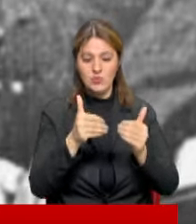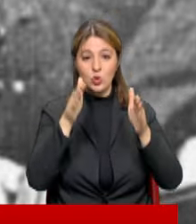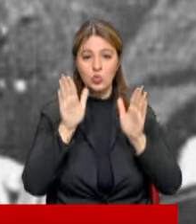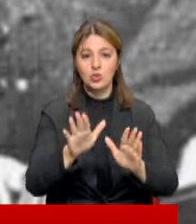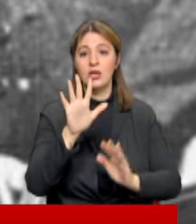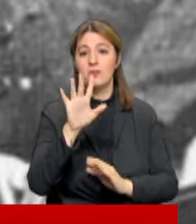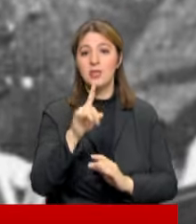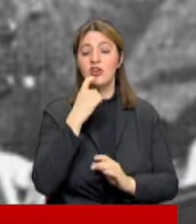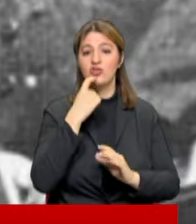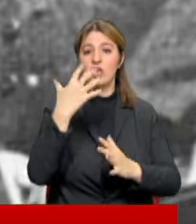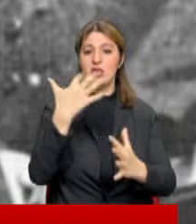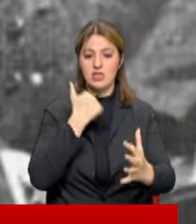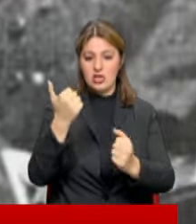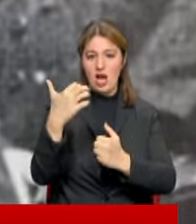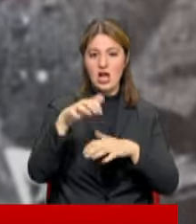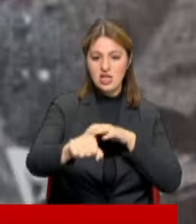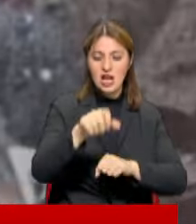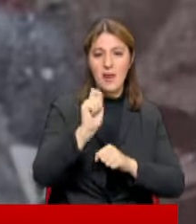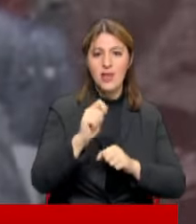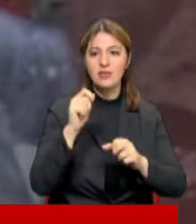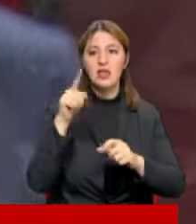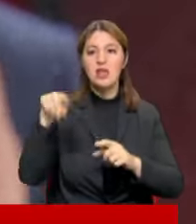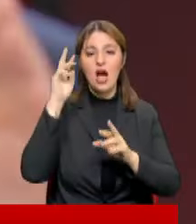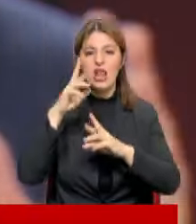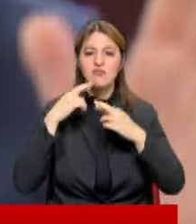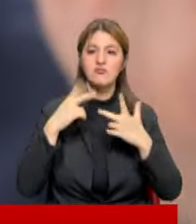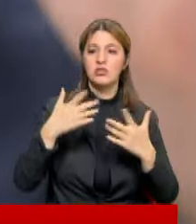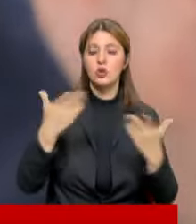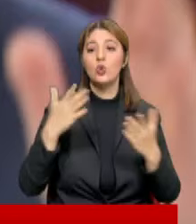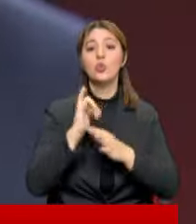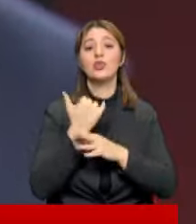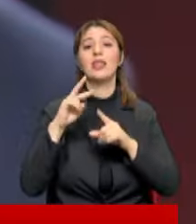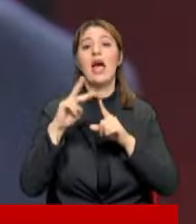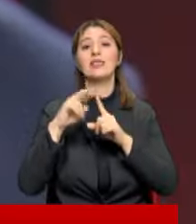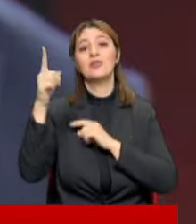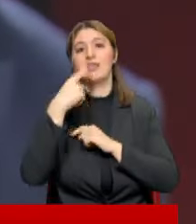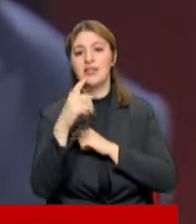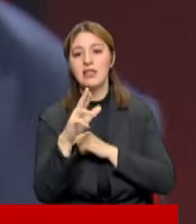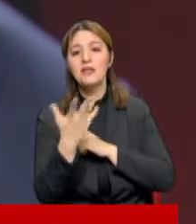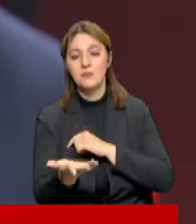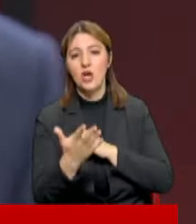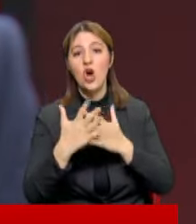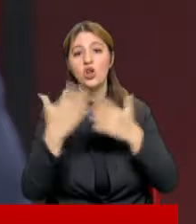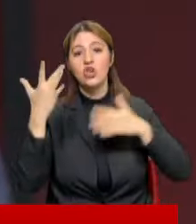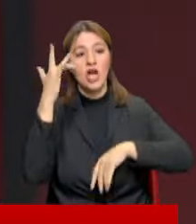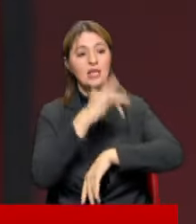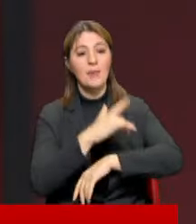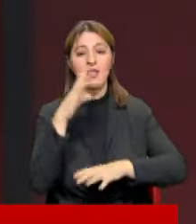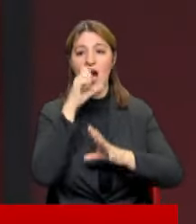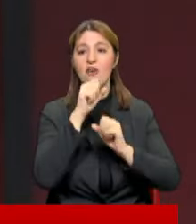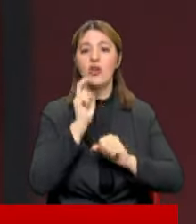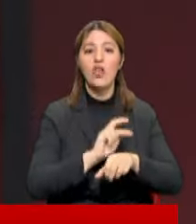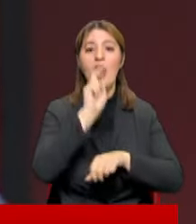yaşında işgalcilerin hayallerini yerle bir etti Usta Nazım'ın dediği gibi kocatepe'den Afyon